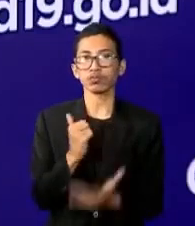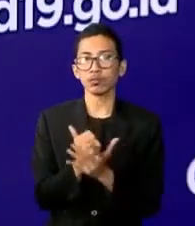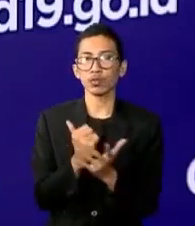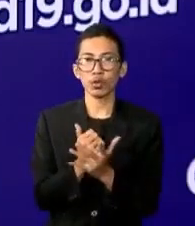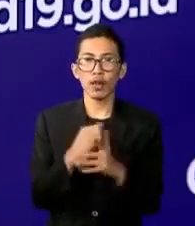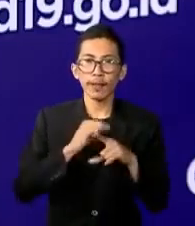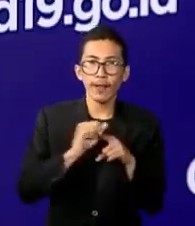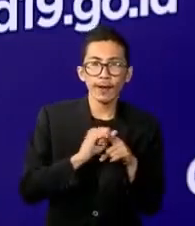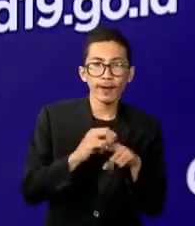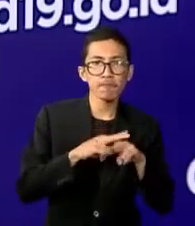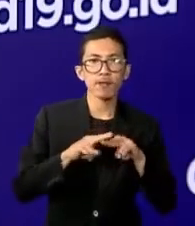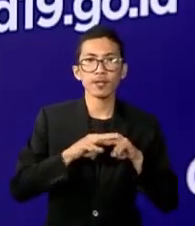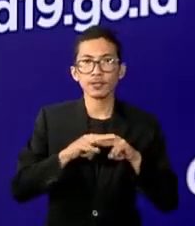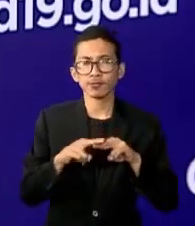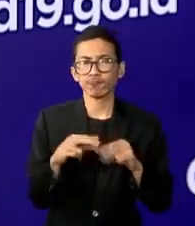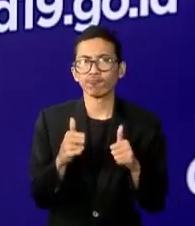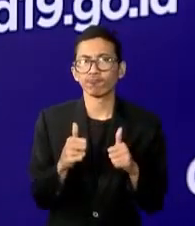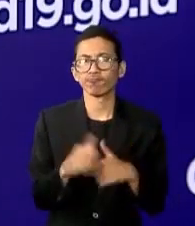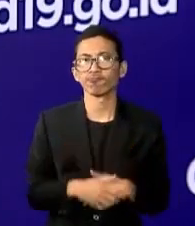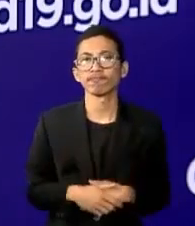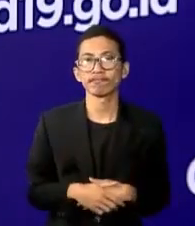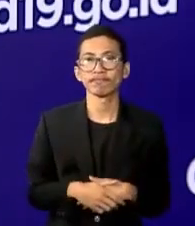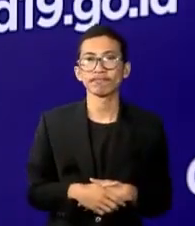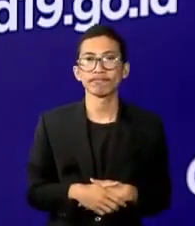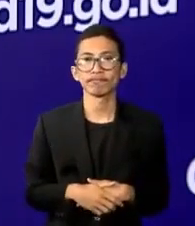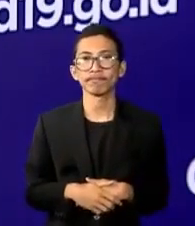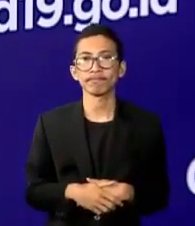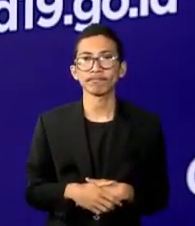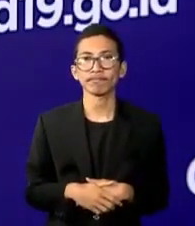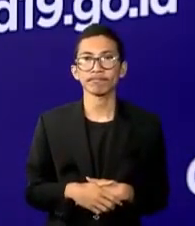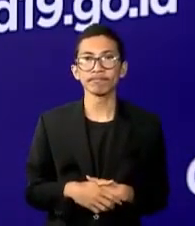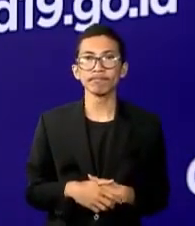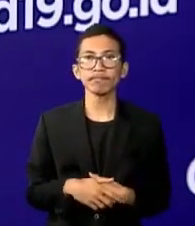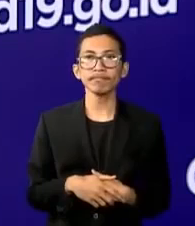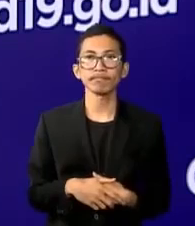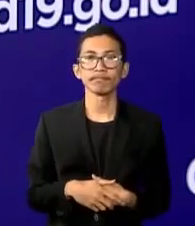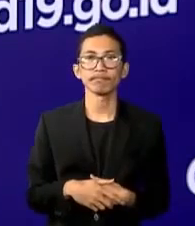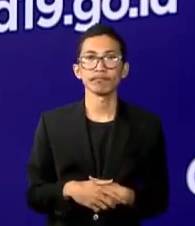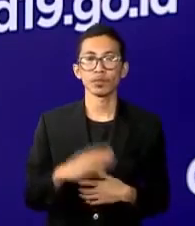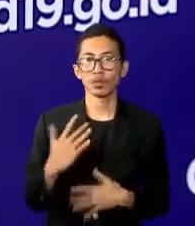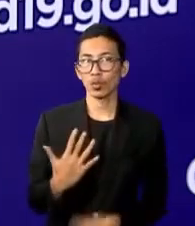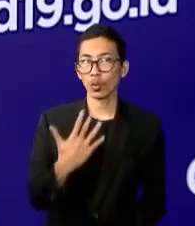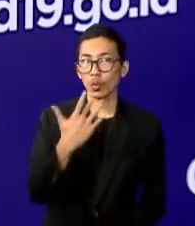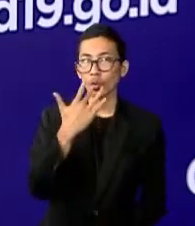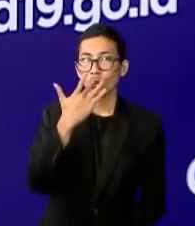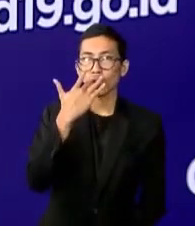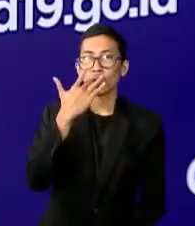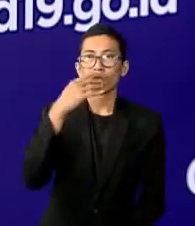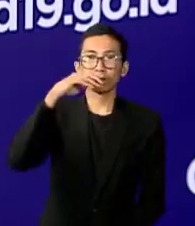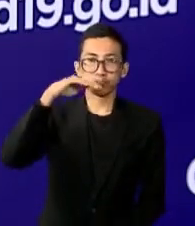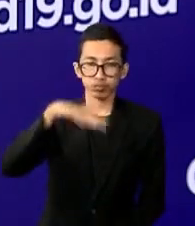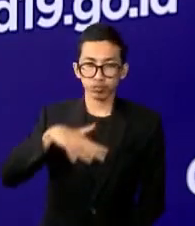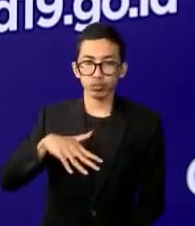ditinjau dari segi rehabilitasi respirasi betul Iya betul rehabilitasi untuk pernafasan baik ee Tarik nafas panjang dan lebih bagus